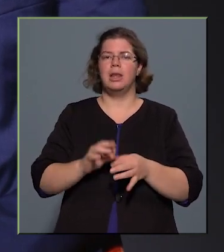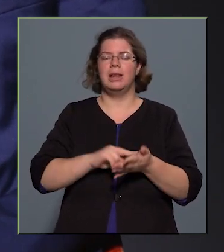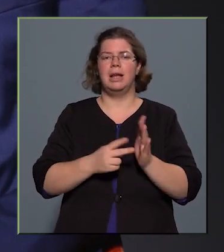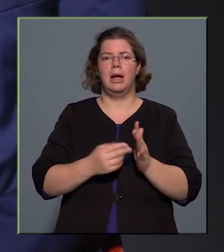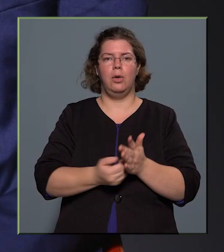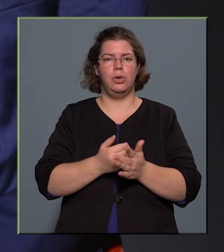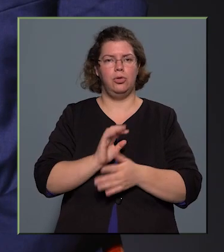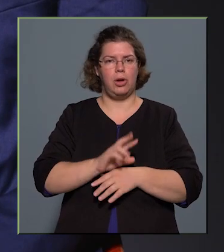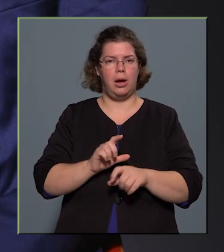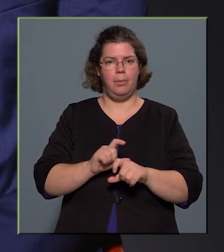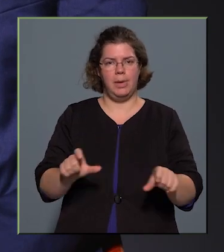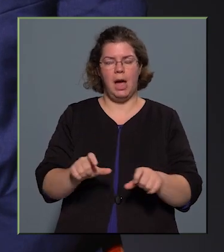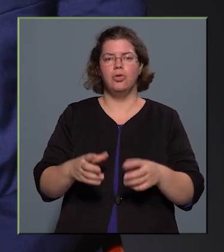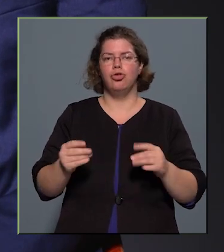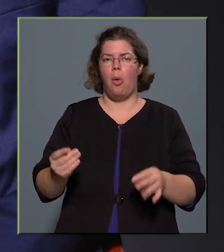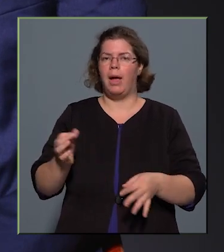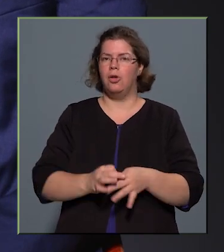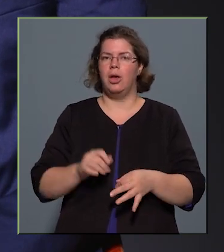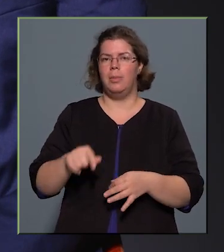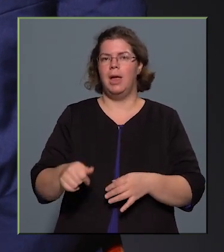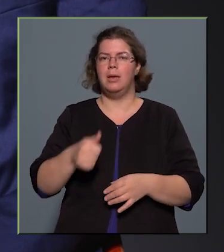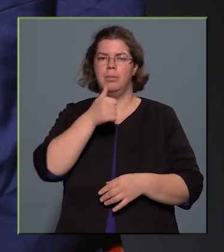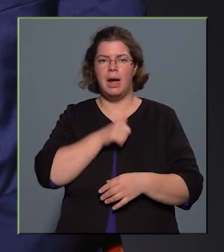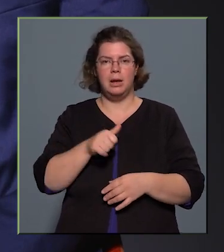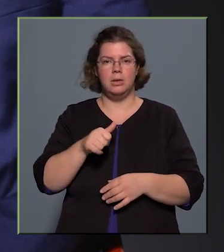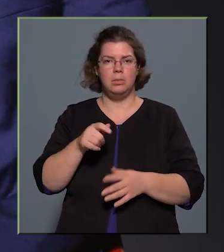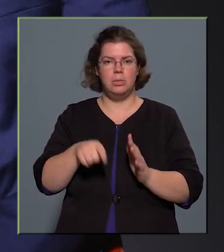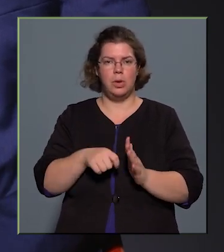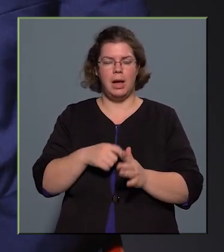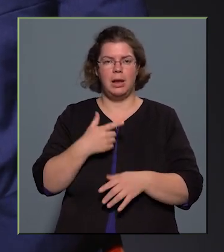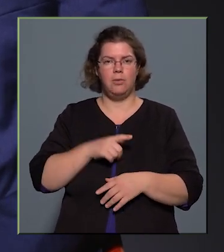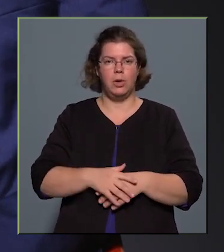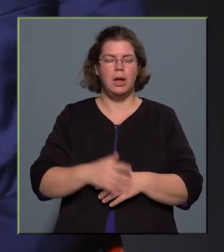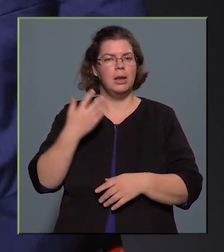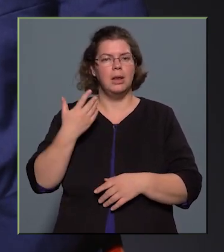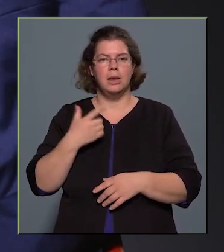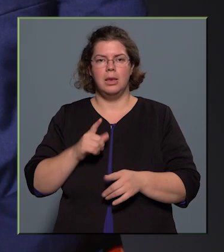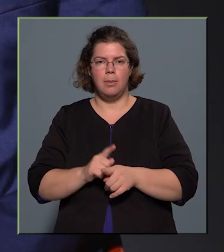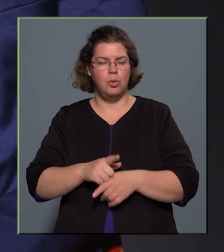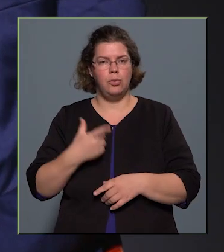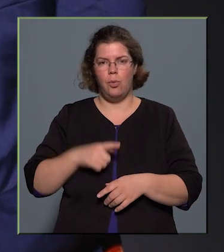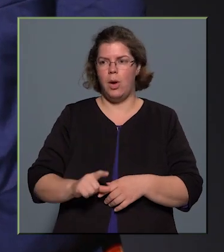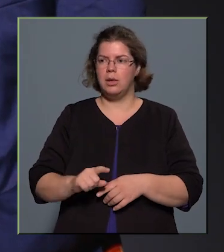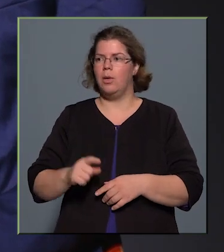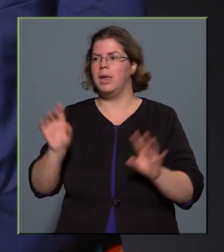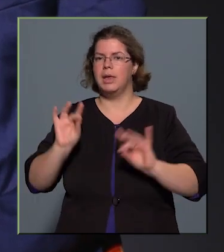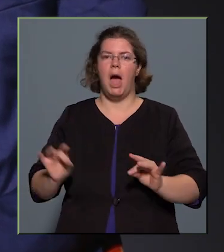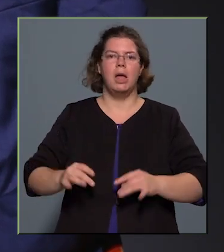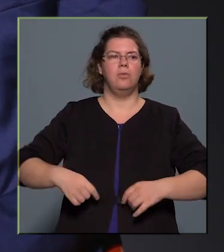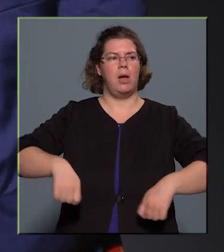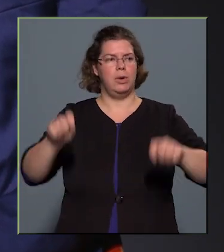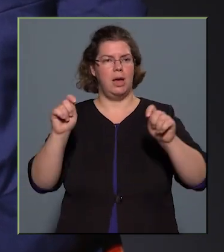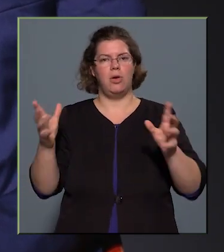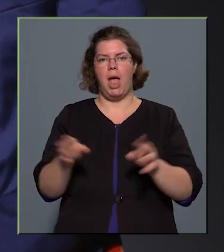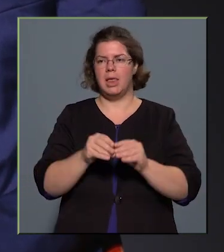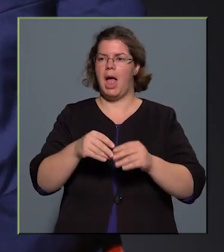miatt nagyon sok esetben ezek pilot projektek voltak. Tehát nem úgy volt, hogy tudtuk, hogy nem tudom, egy gyárnak a felhúzása az ezzel jár,